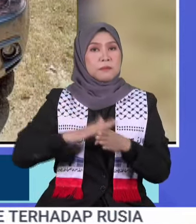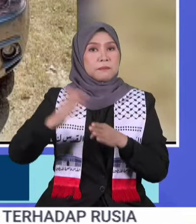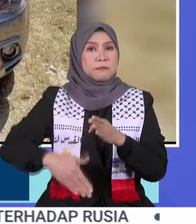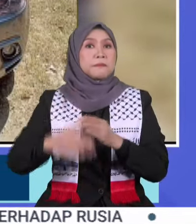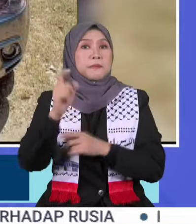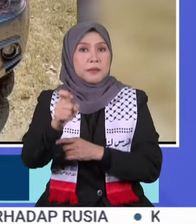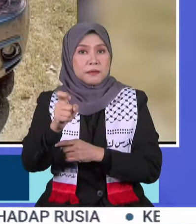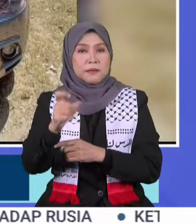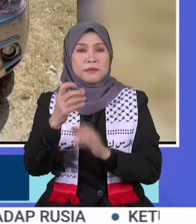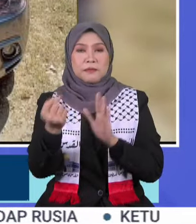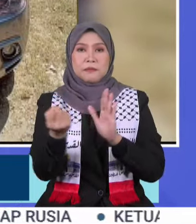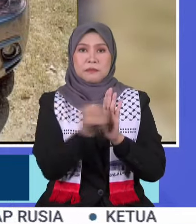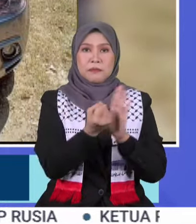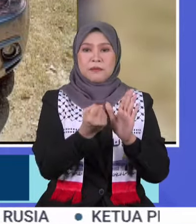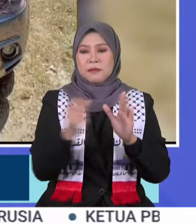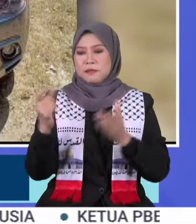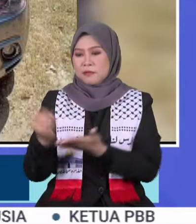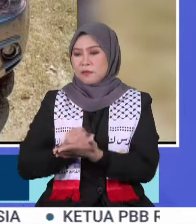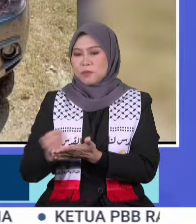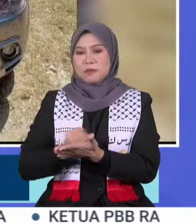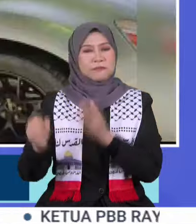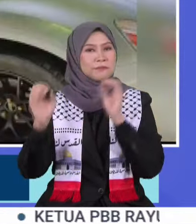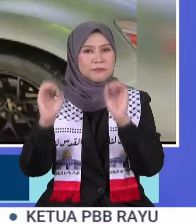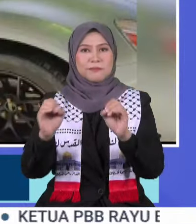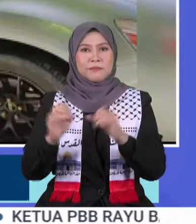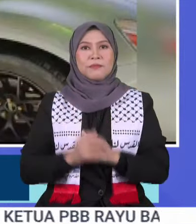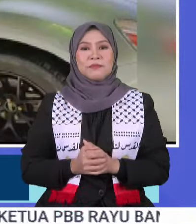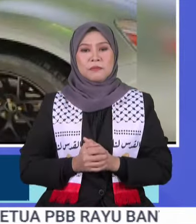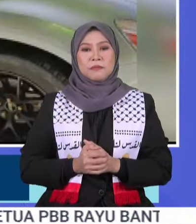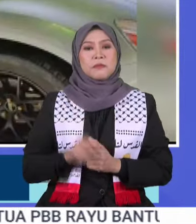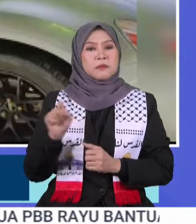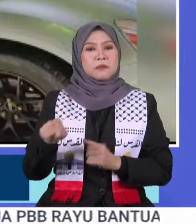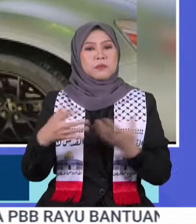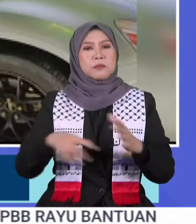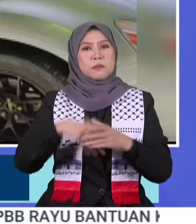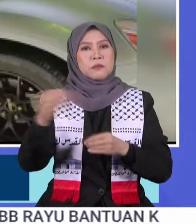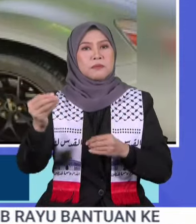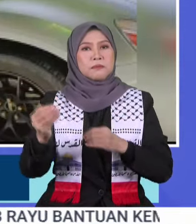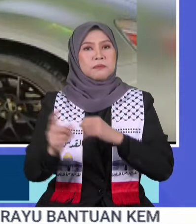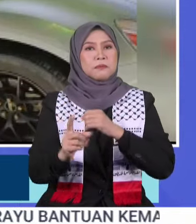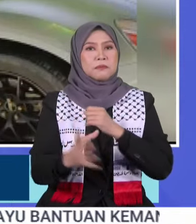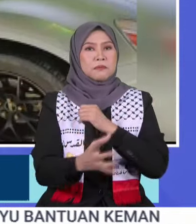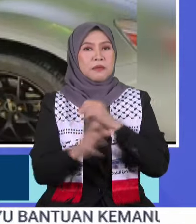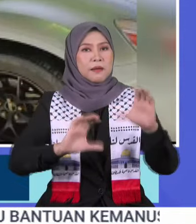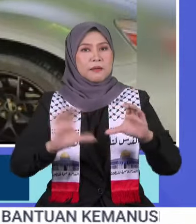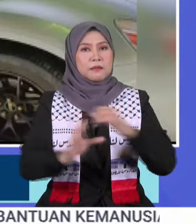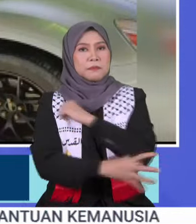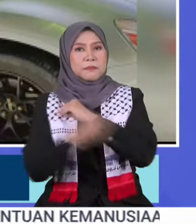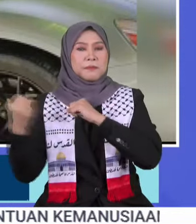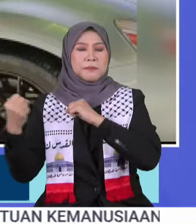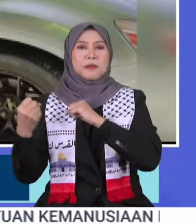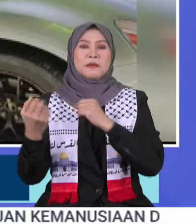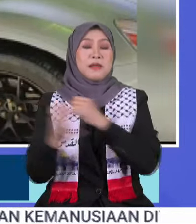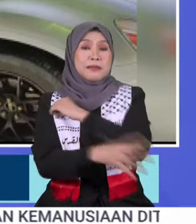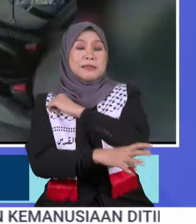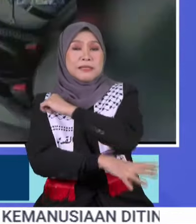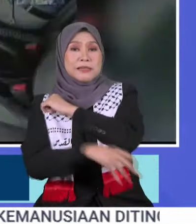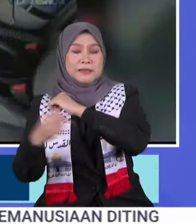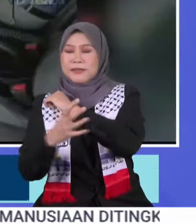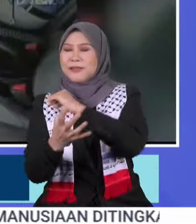tempoh dan tiada perlindungan insurans. Notis P22 telah dikeluarkan dan kenderaan disita di bawah Seksyen